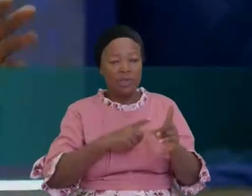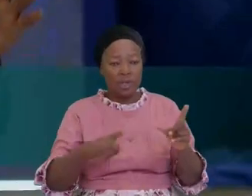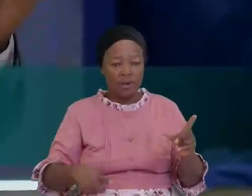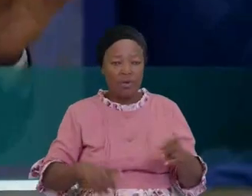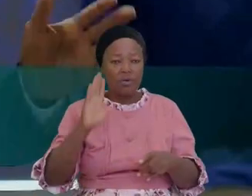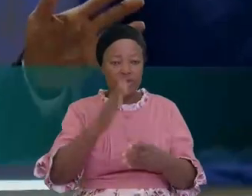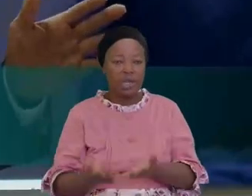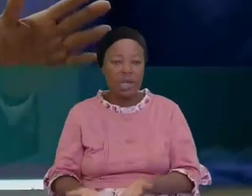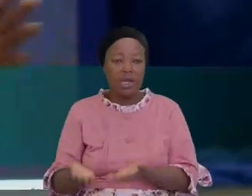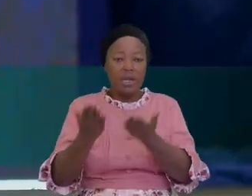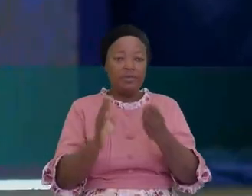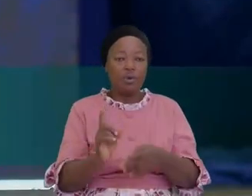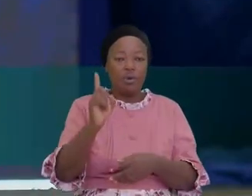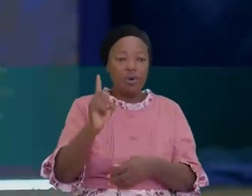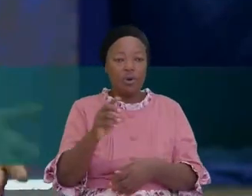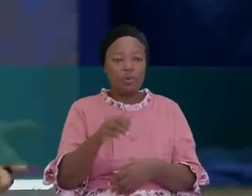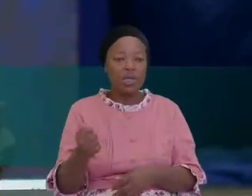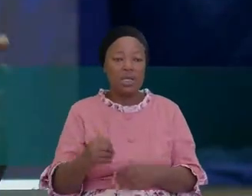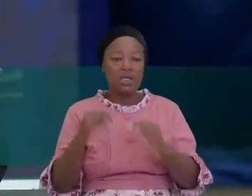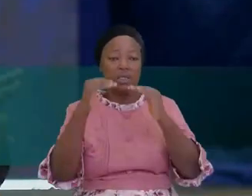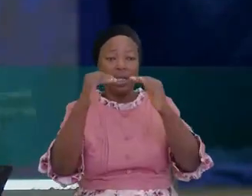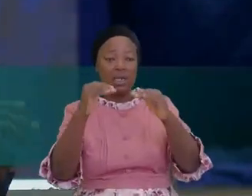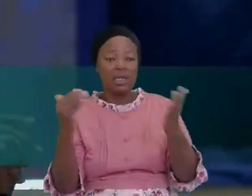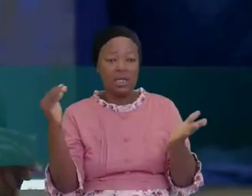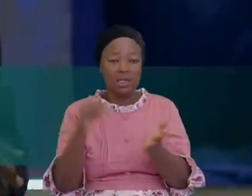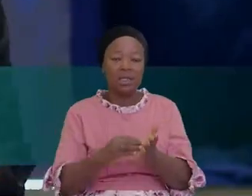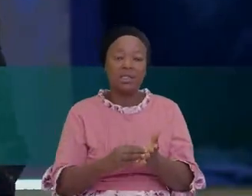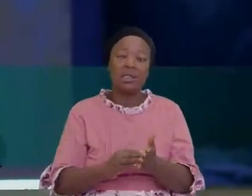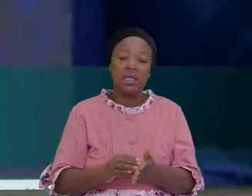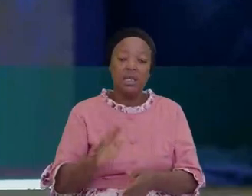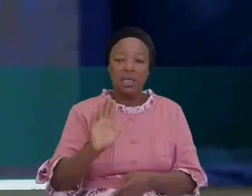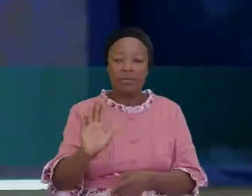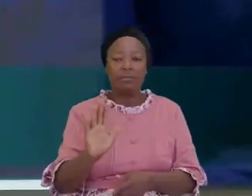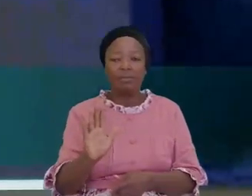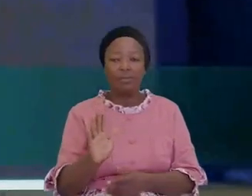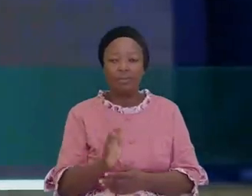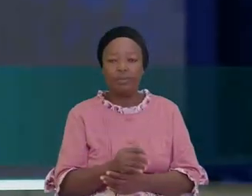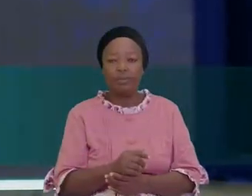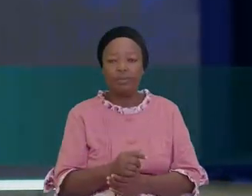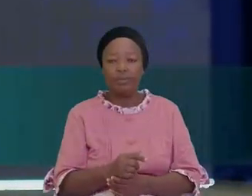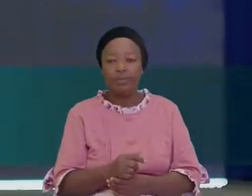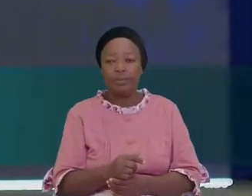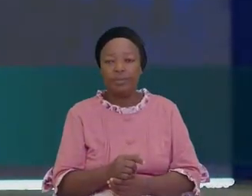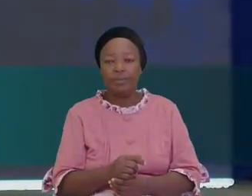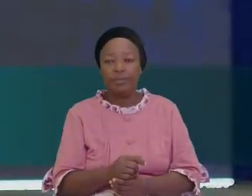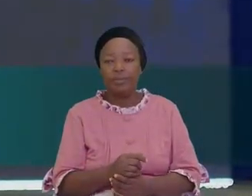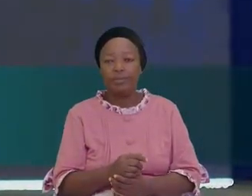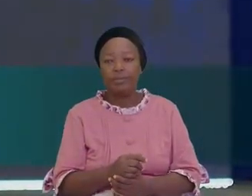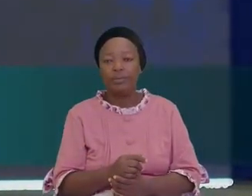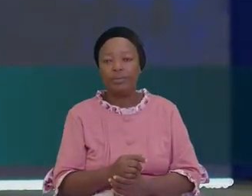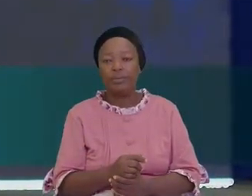Quand l'ennemi viendra comme un fleuve, l'Esprit de l'Éternel élèvera un standard, un